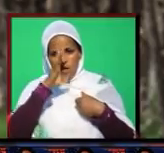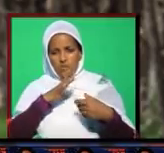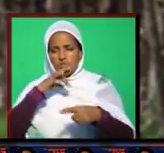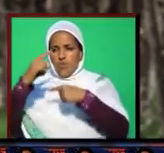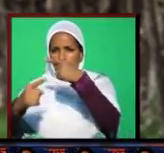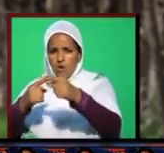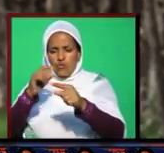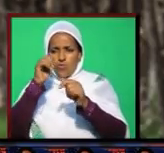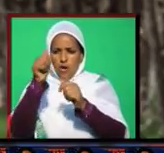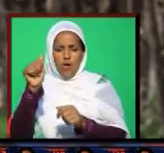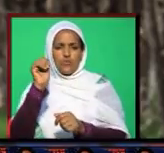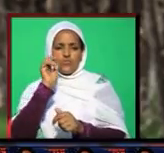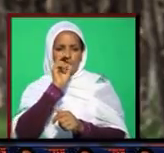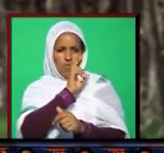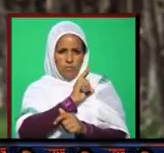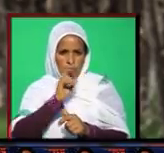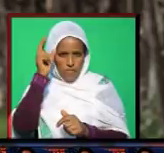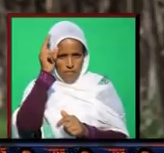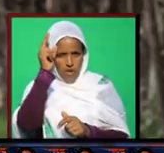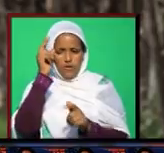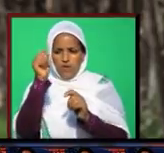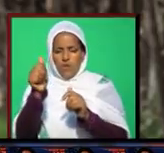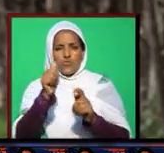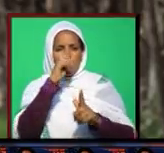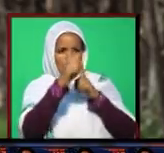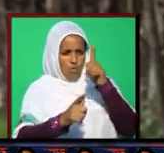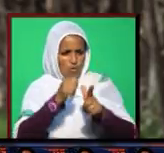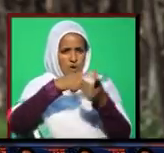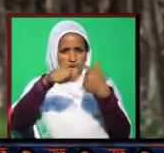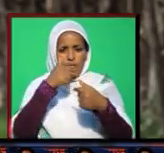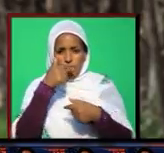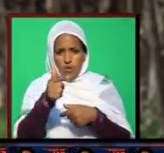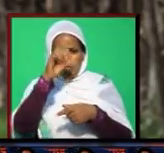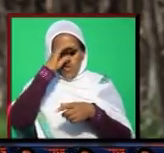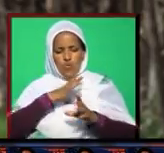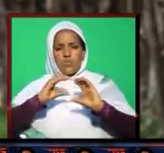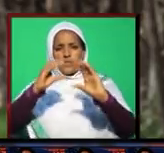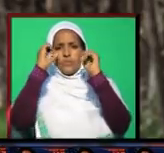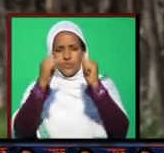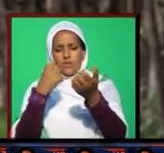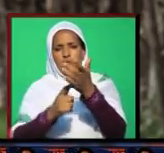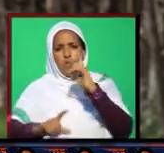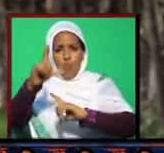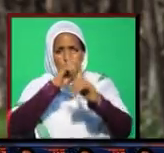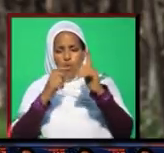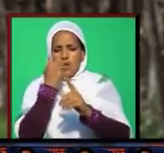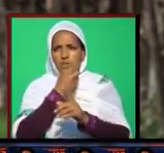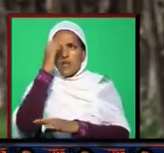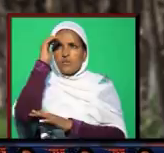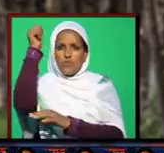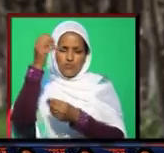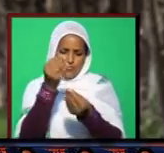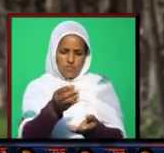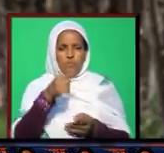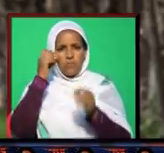ሰው ሂዶ እንደየ ብሔሩ እንደየ አካባቢው በአካባቢው ቋንቋ ተናግሮ ሰዎችን ማሳመን ማስተማር ሲችል ይሄ